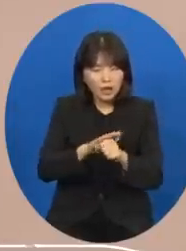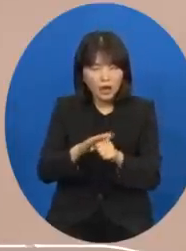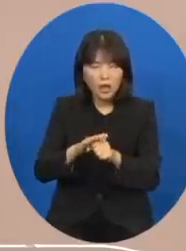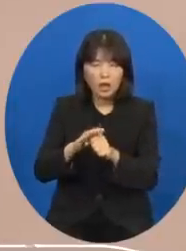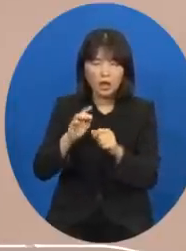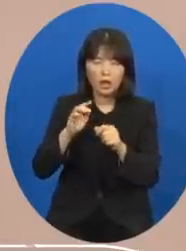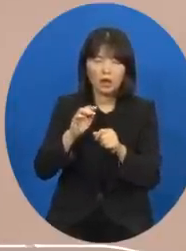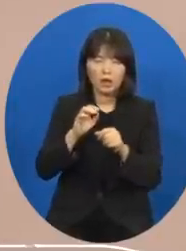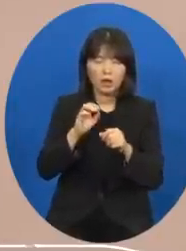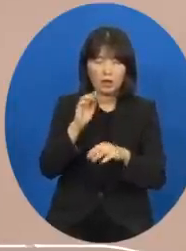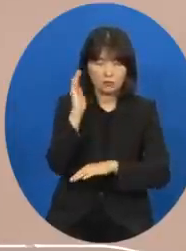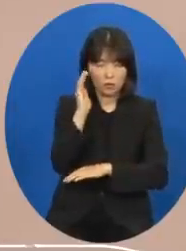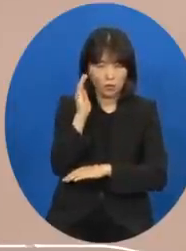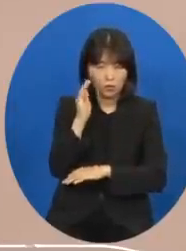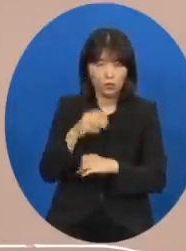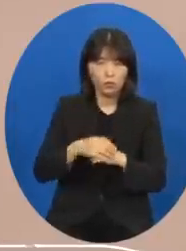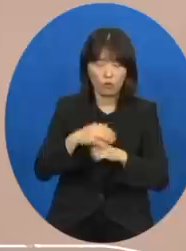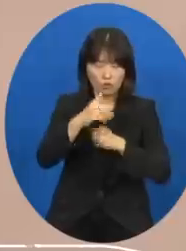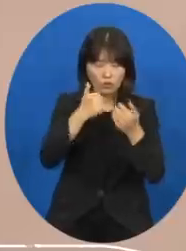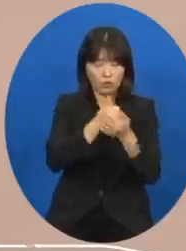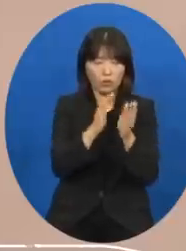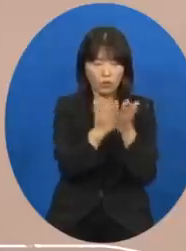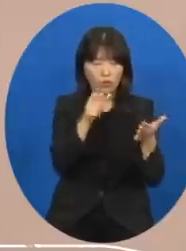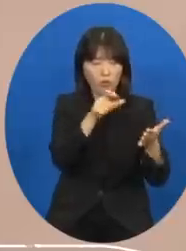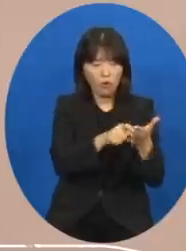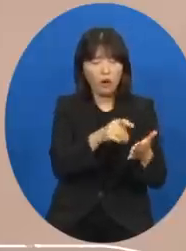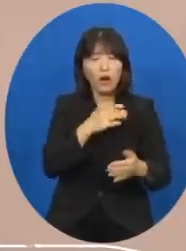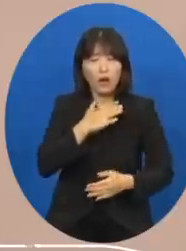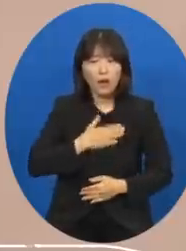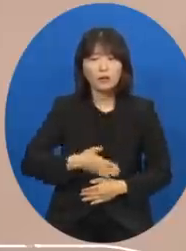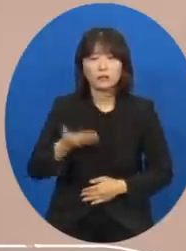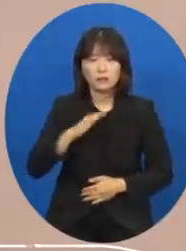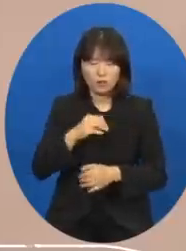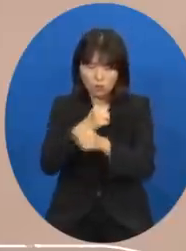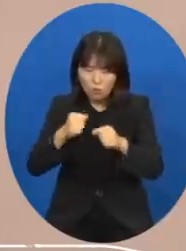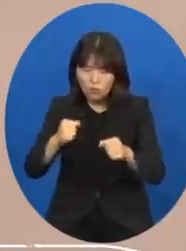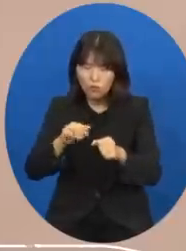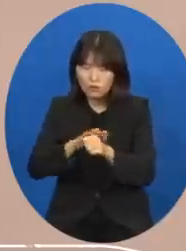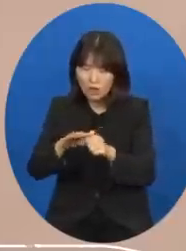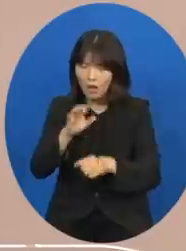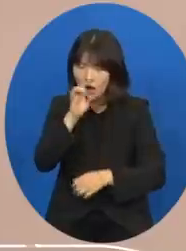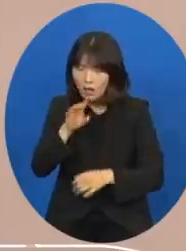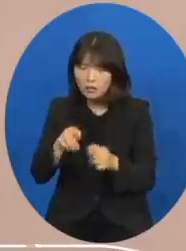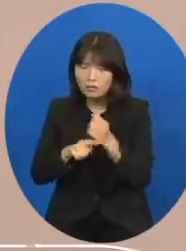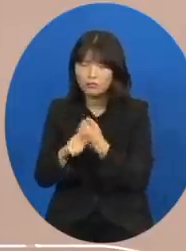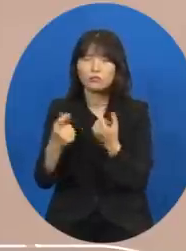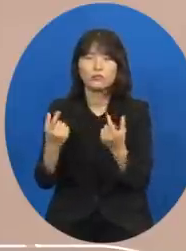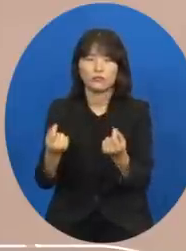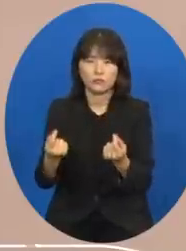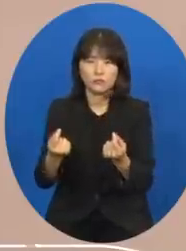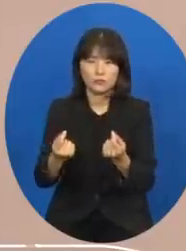말씀을 전했고 성경의 있음도 알면서도 용서가 안 되고 사랑이 안 되는 이유도 똑같아요.